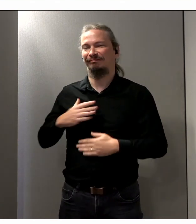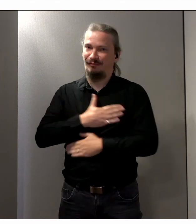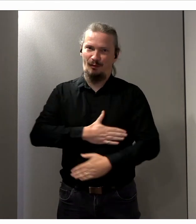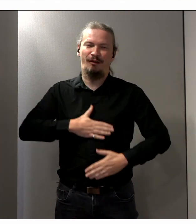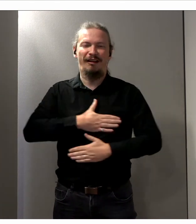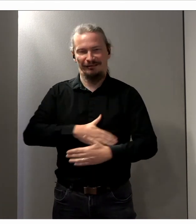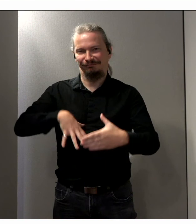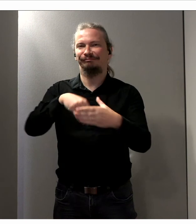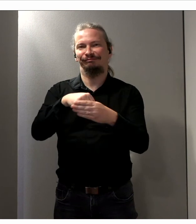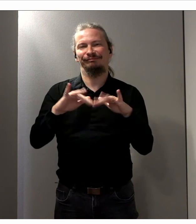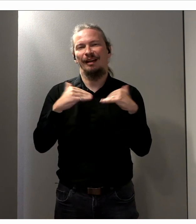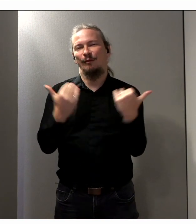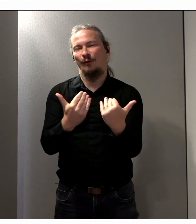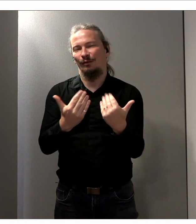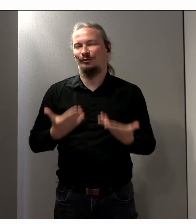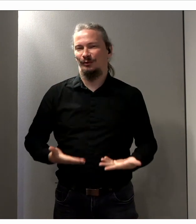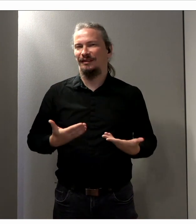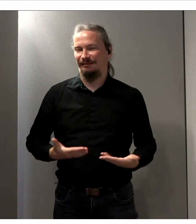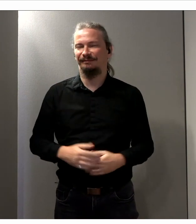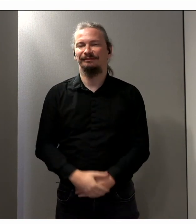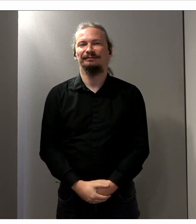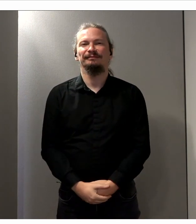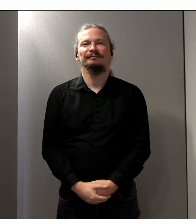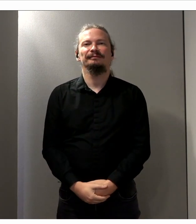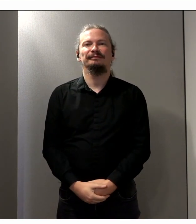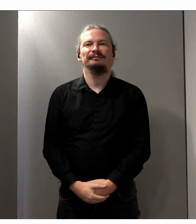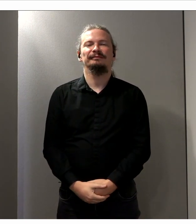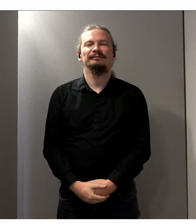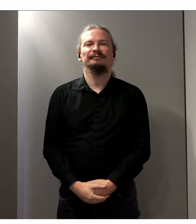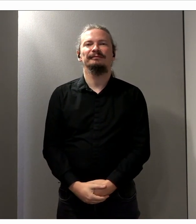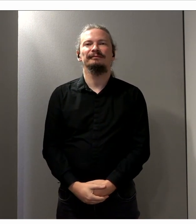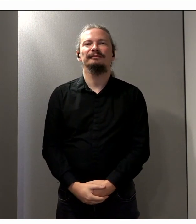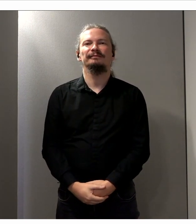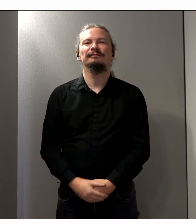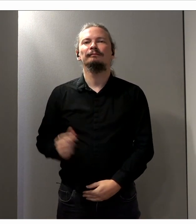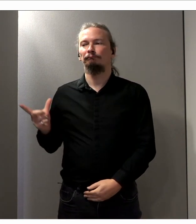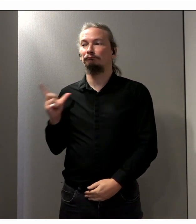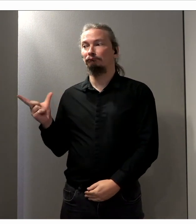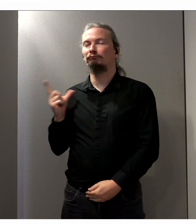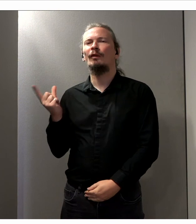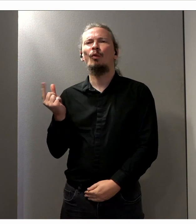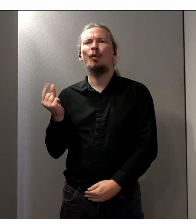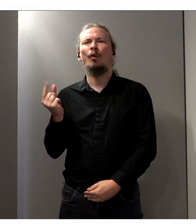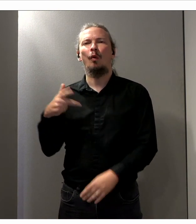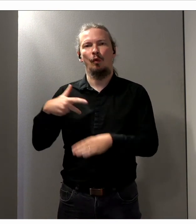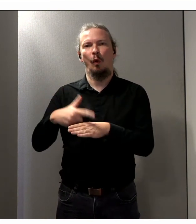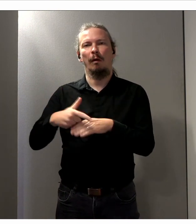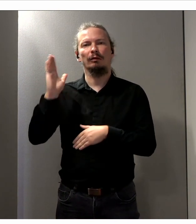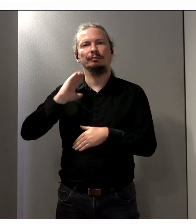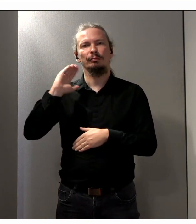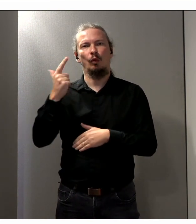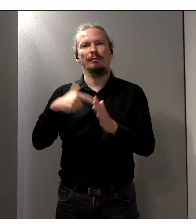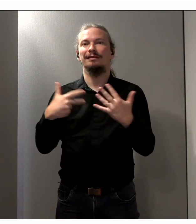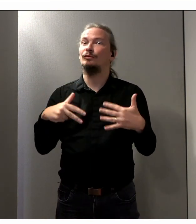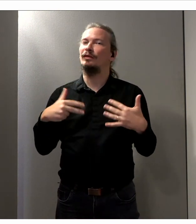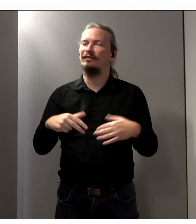pouvoir participer à cette table ronde aujourd'hui avec vous. Alors nous, notre duo avec Mathieu, il a commencé en